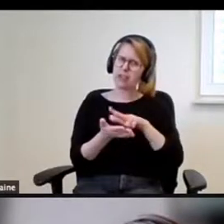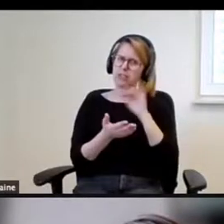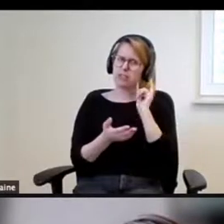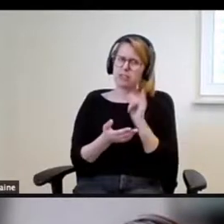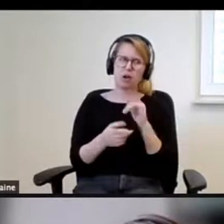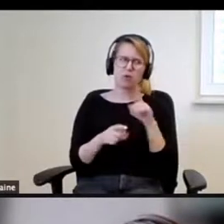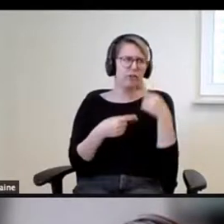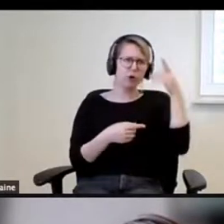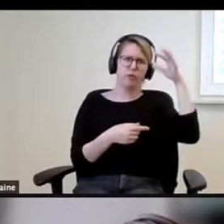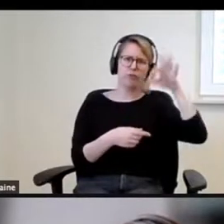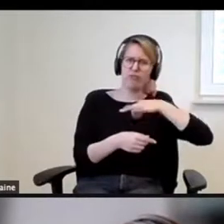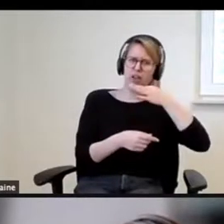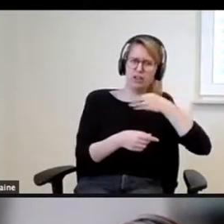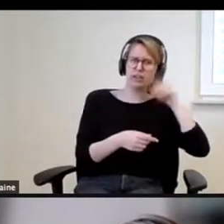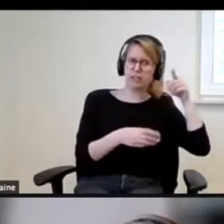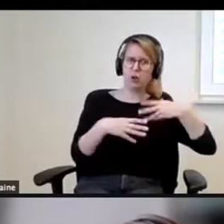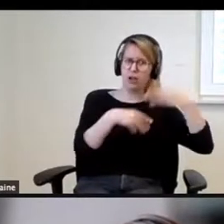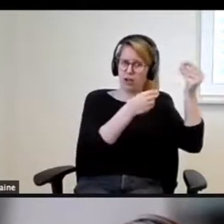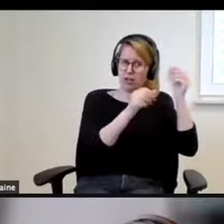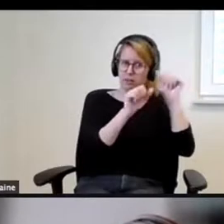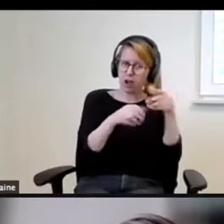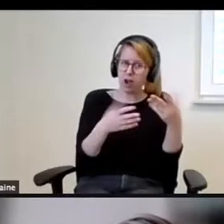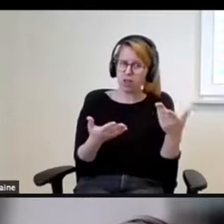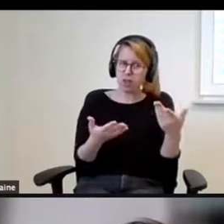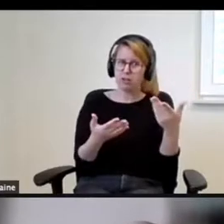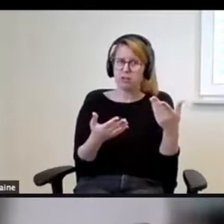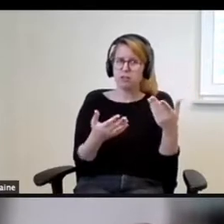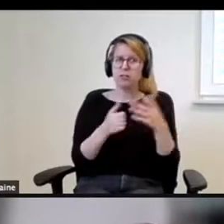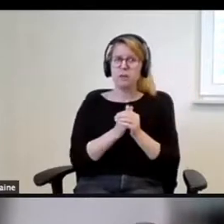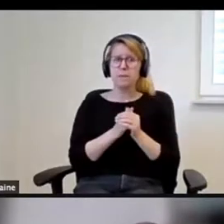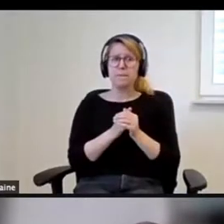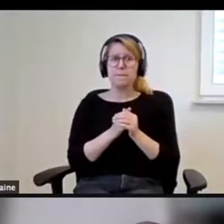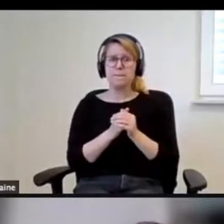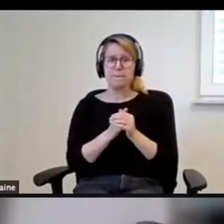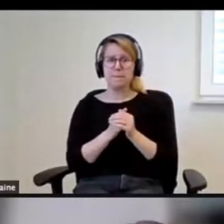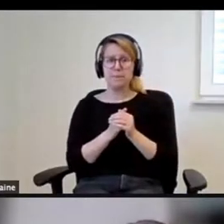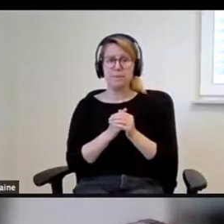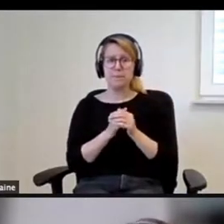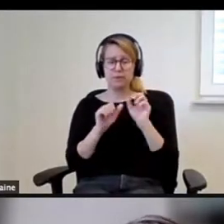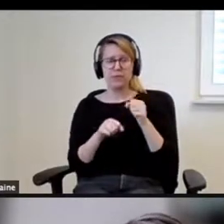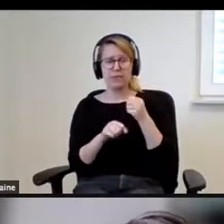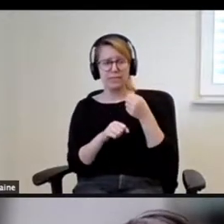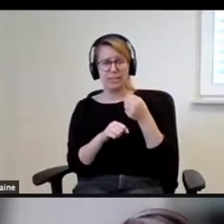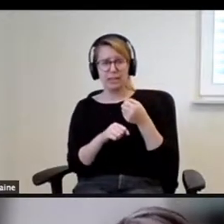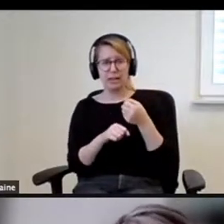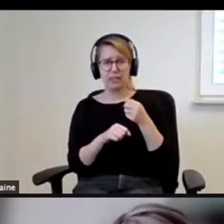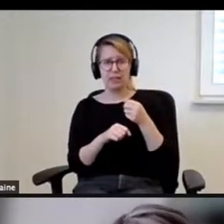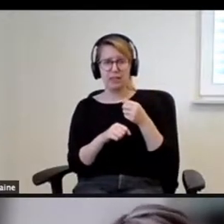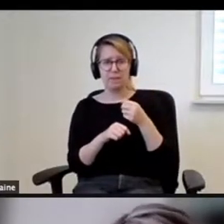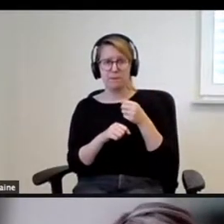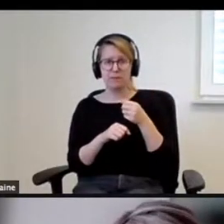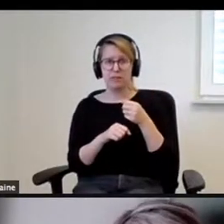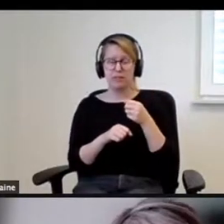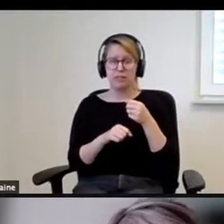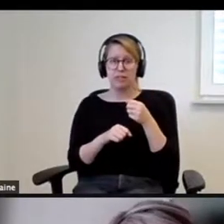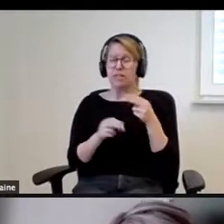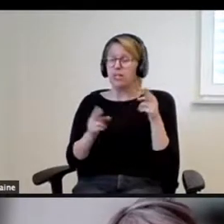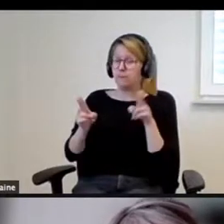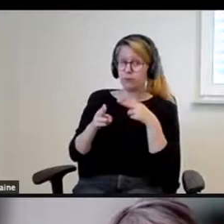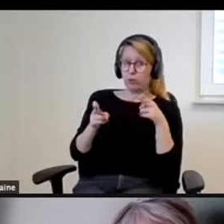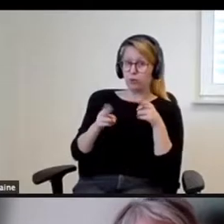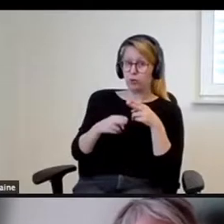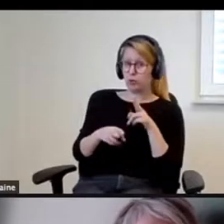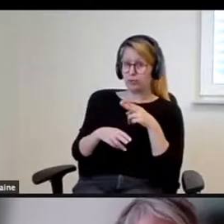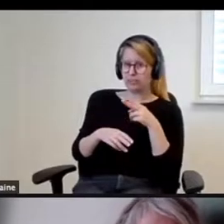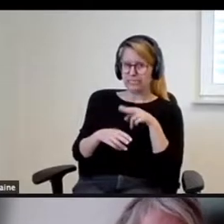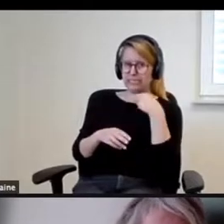Je peux... Ah, pardon. Allez-y. Bah, je voulais juste rappeler qu'on n'a même pas une définition harmonisée du statut de travailleur